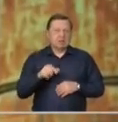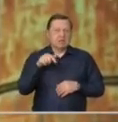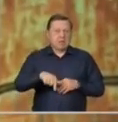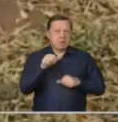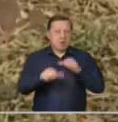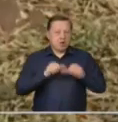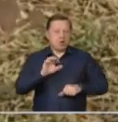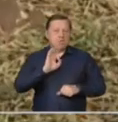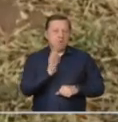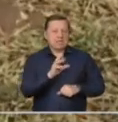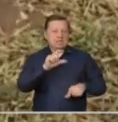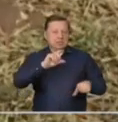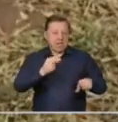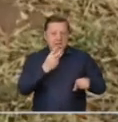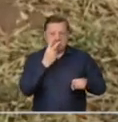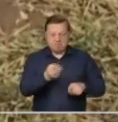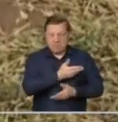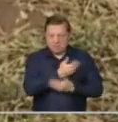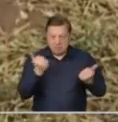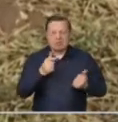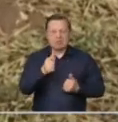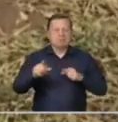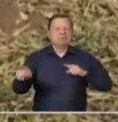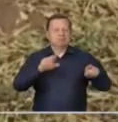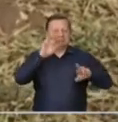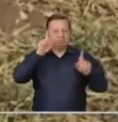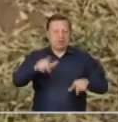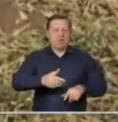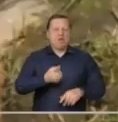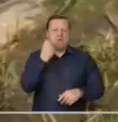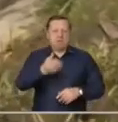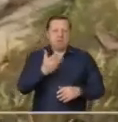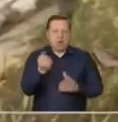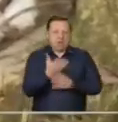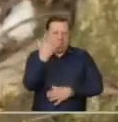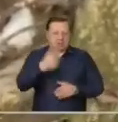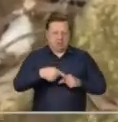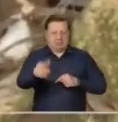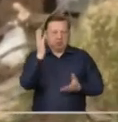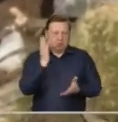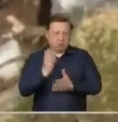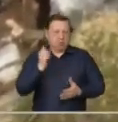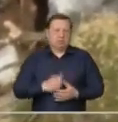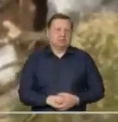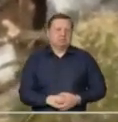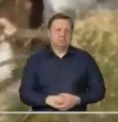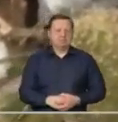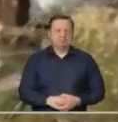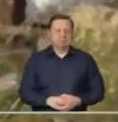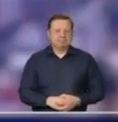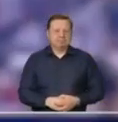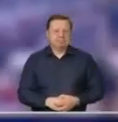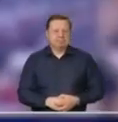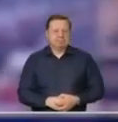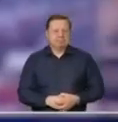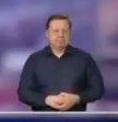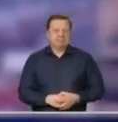roku własnego cienia, co oznacza, że nadeszła w końcu wiosna. W tej kwestii chyba już nie ma cienia wątpliwości.